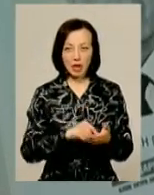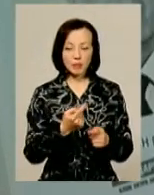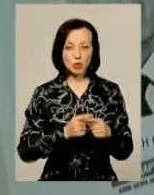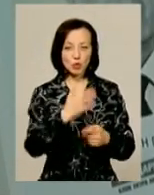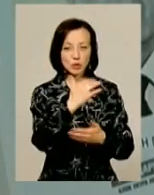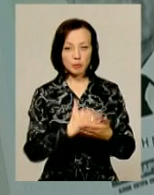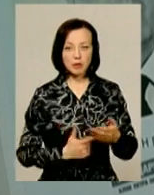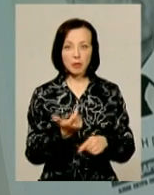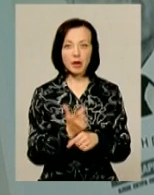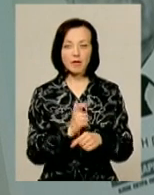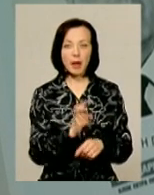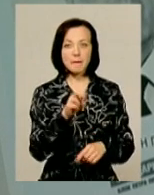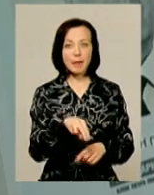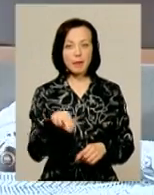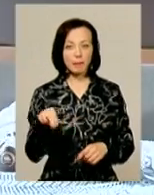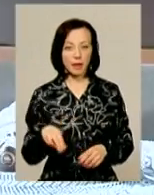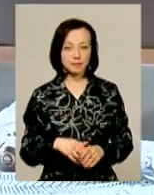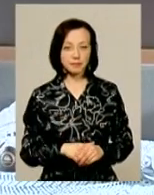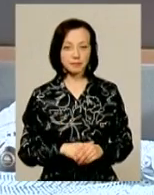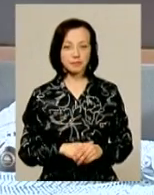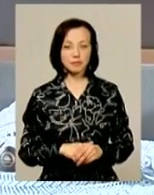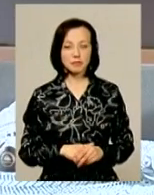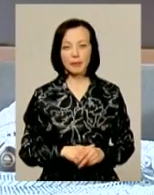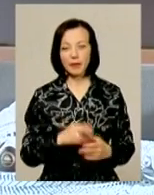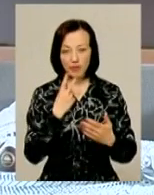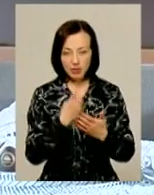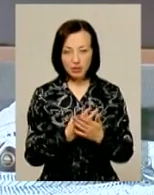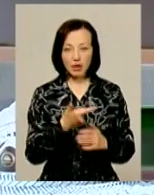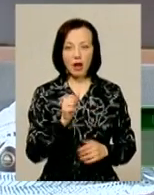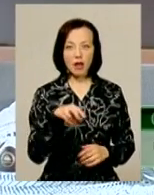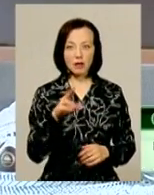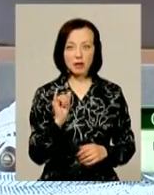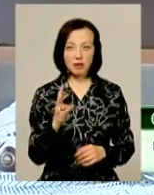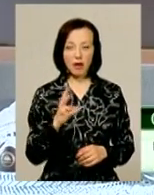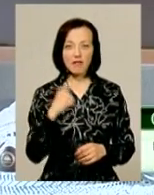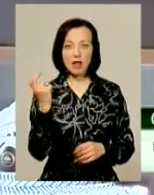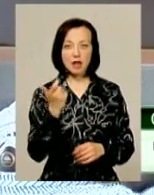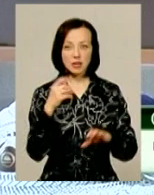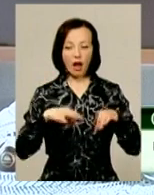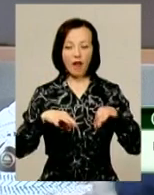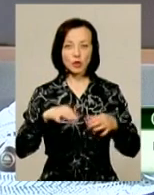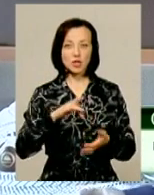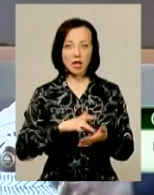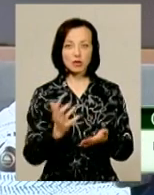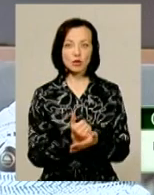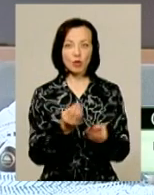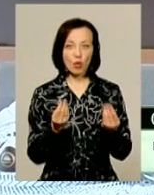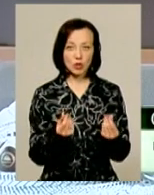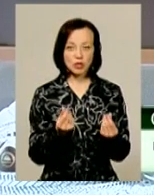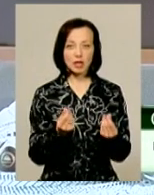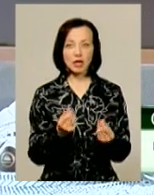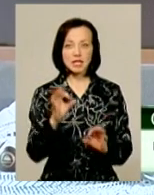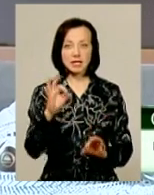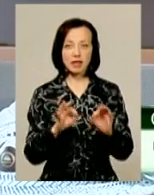цього списку переважно БППшники. От, наприклад, там видно, що Григорій Галкін, він власник автоцентру, він заробив кошти